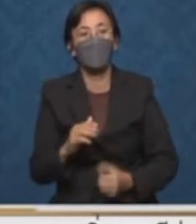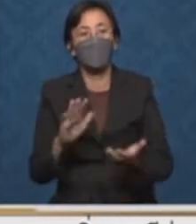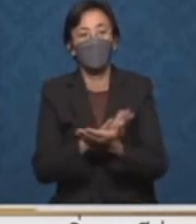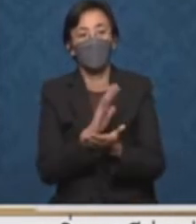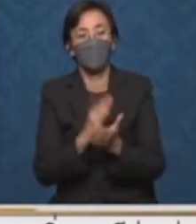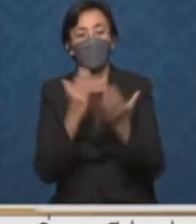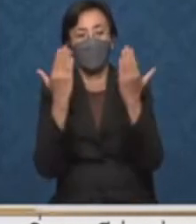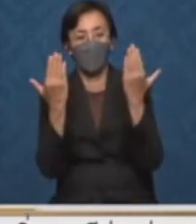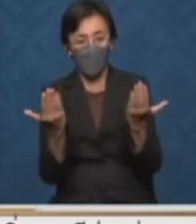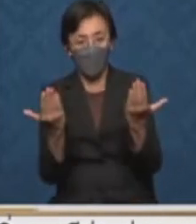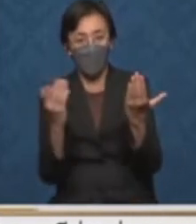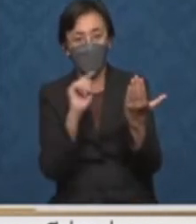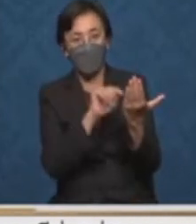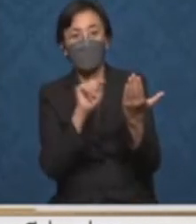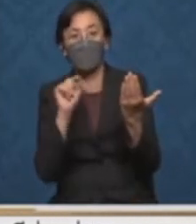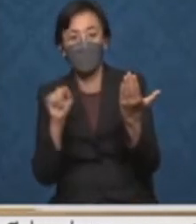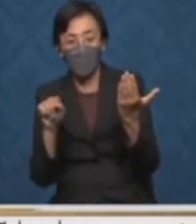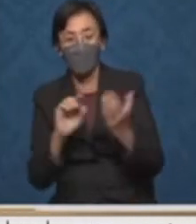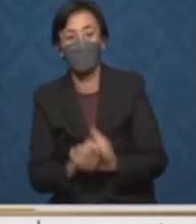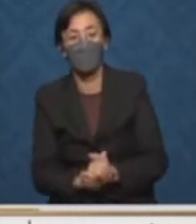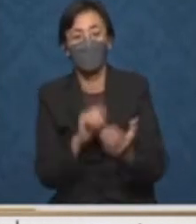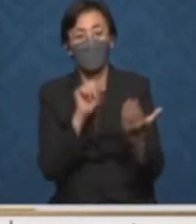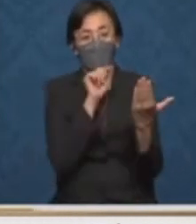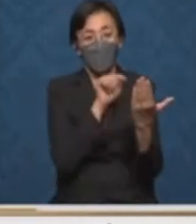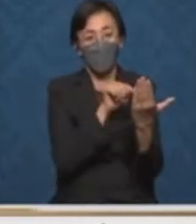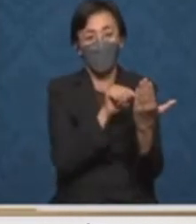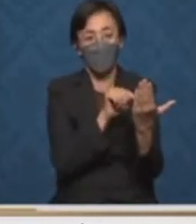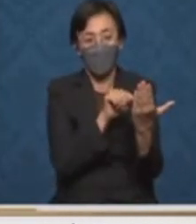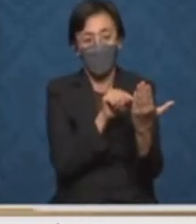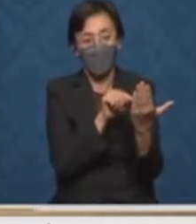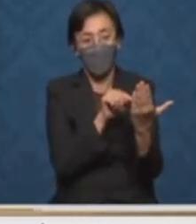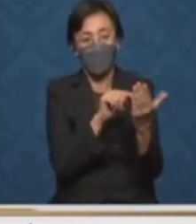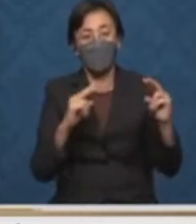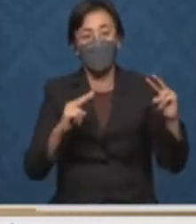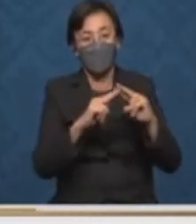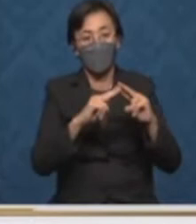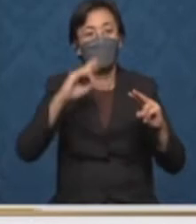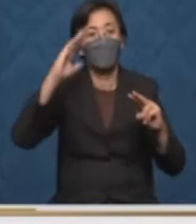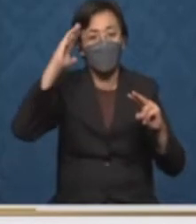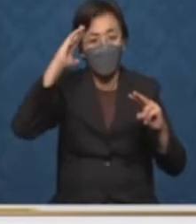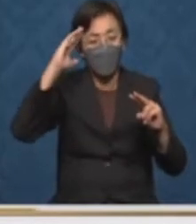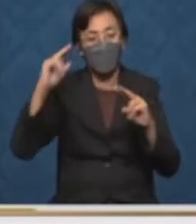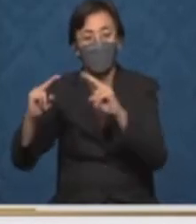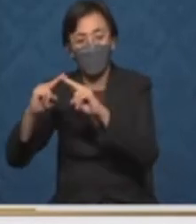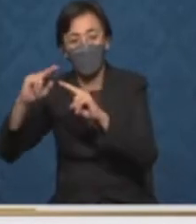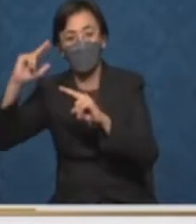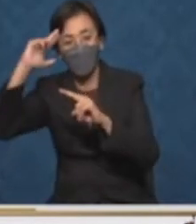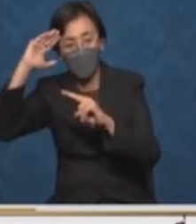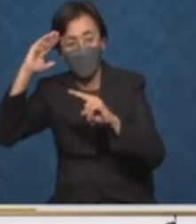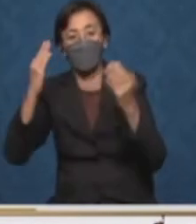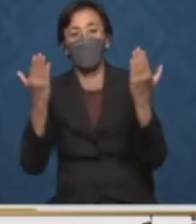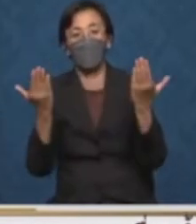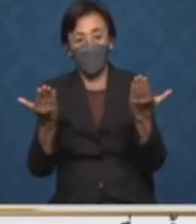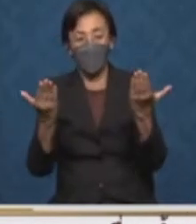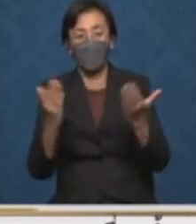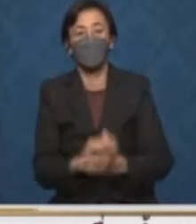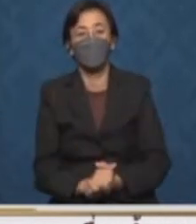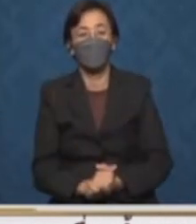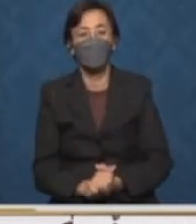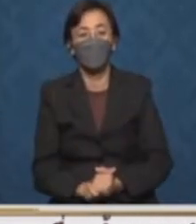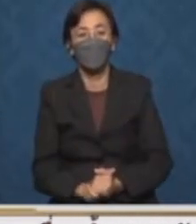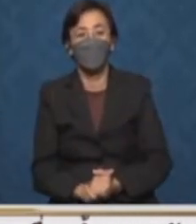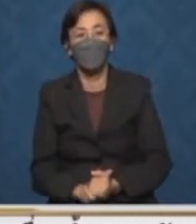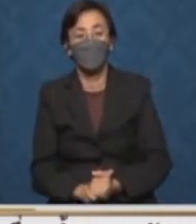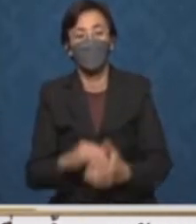บับครับท่านประธานฮะเป็นของกระทรวงกลาโหมทั้งคู่ครับท่านประธานครับด้านข